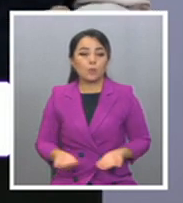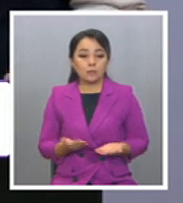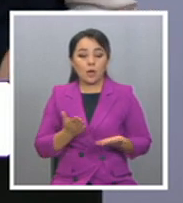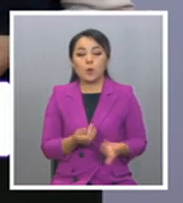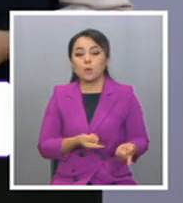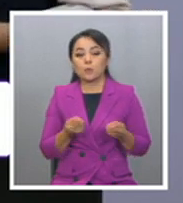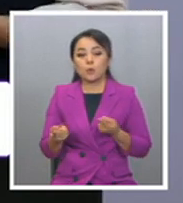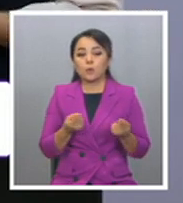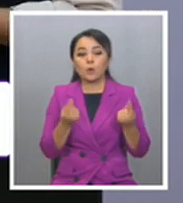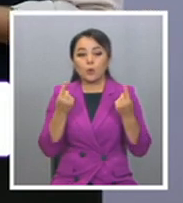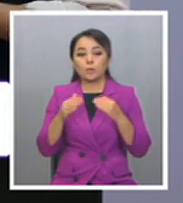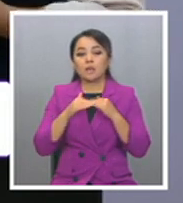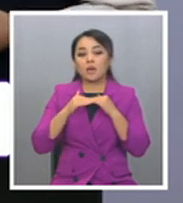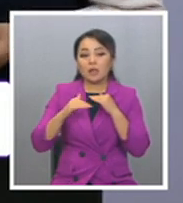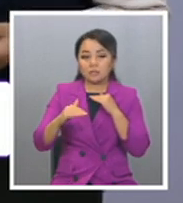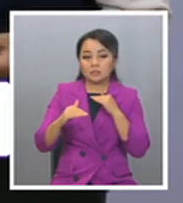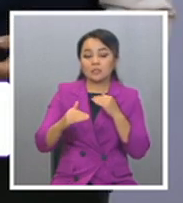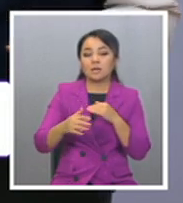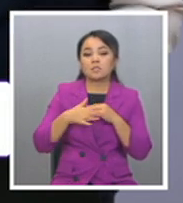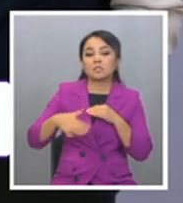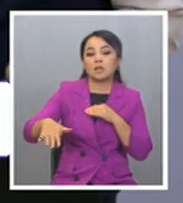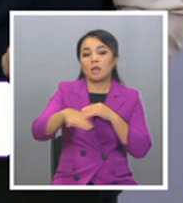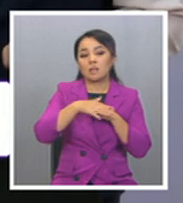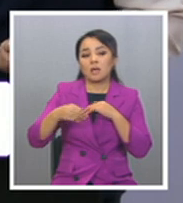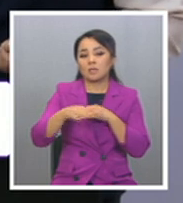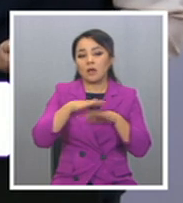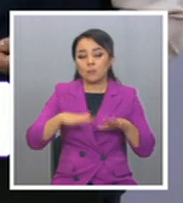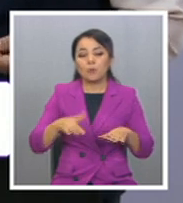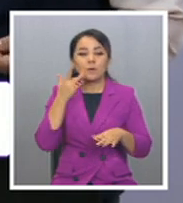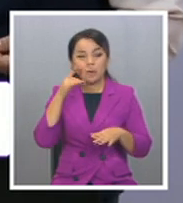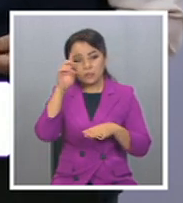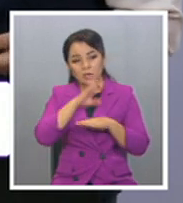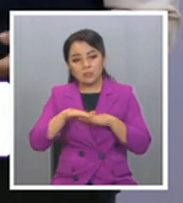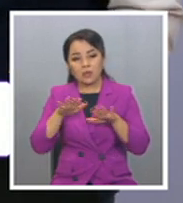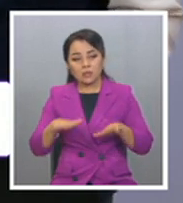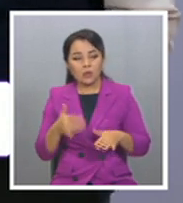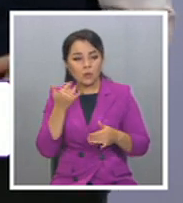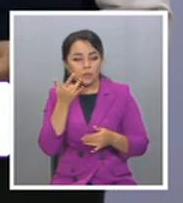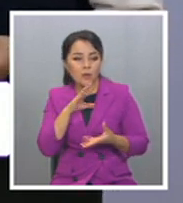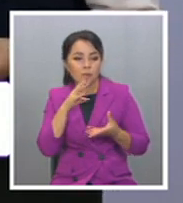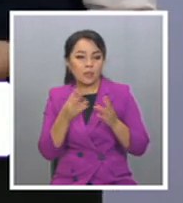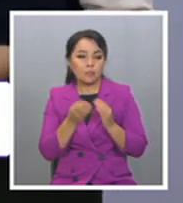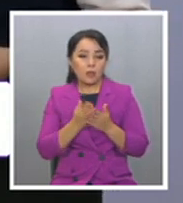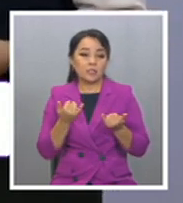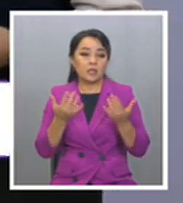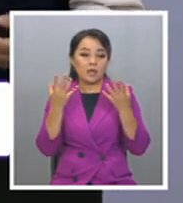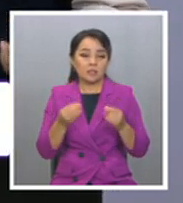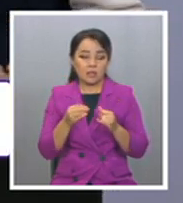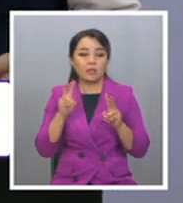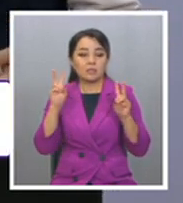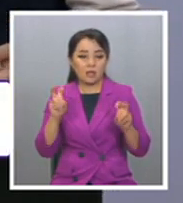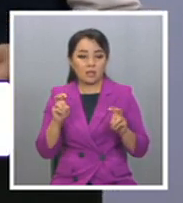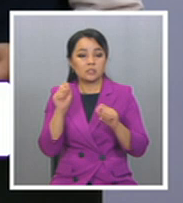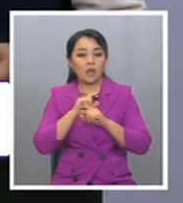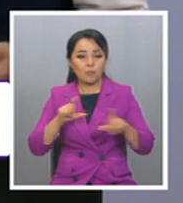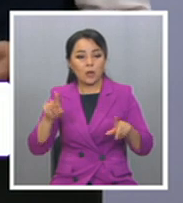ұлы даланың кең даласында мәңгілік елдің негізін қалады. Ал бүгінгі тараудан, сабақтан